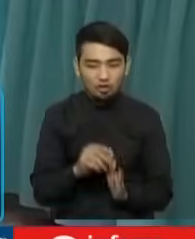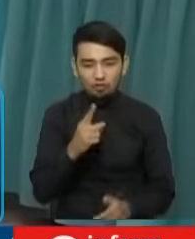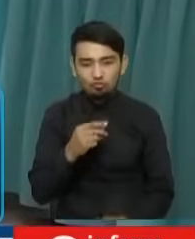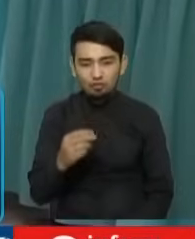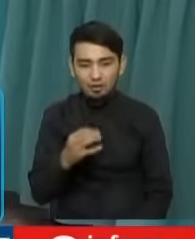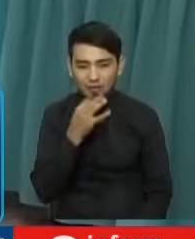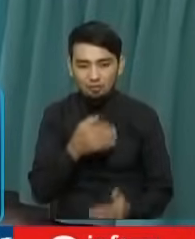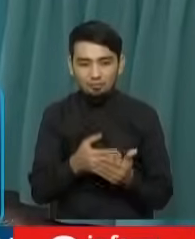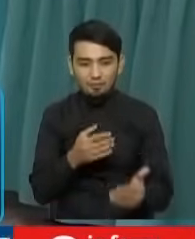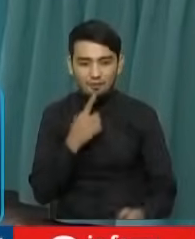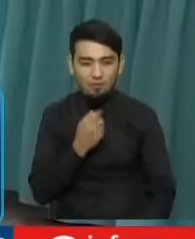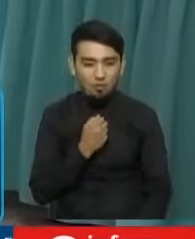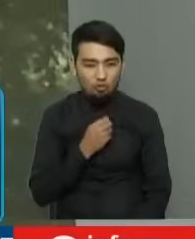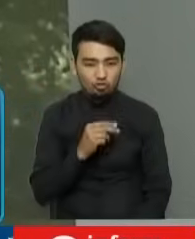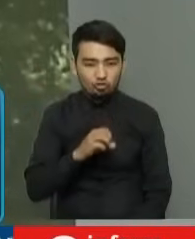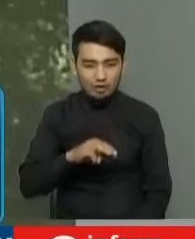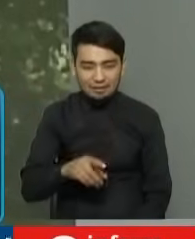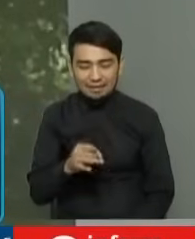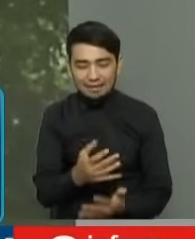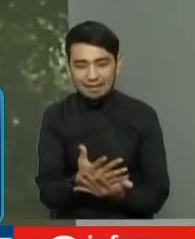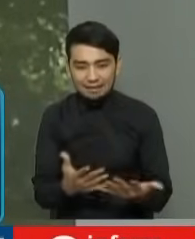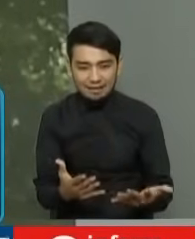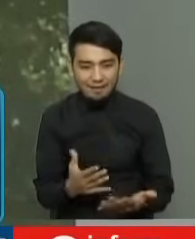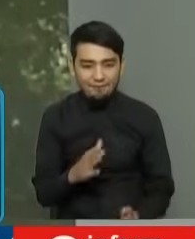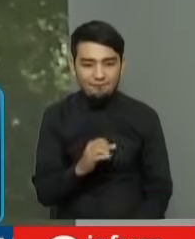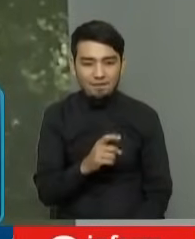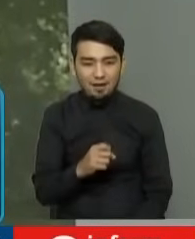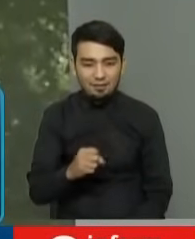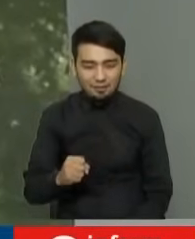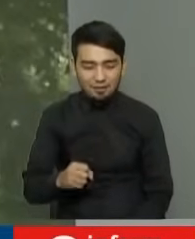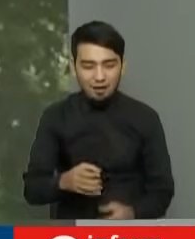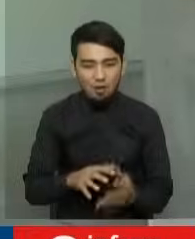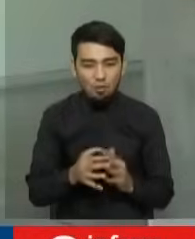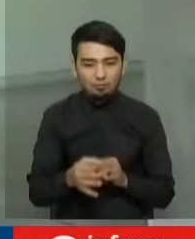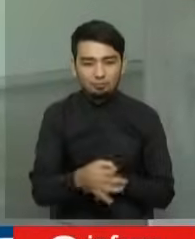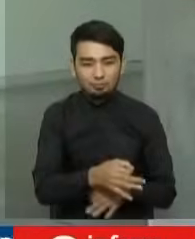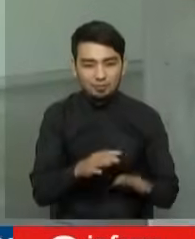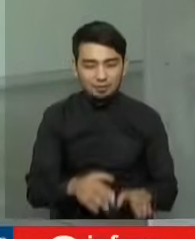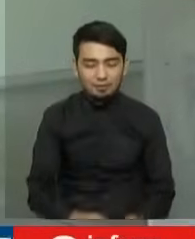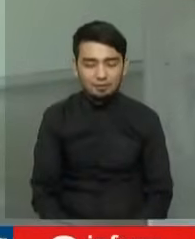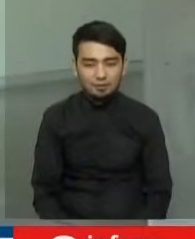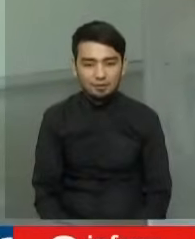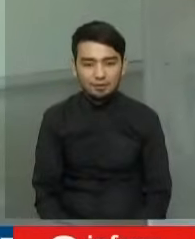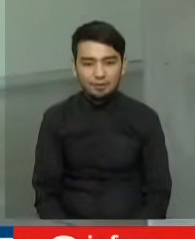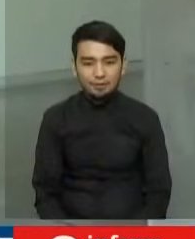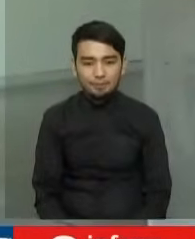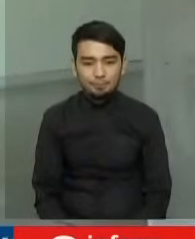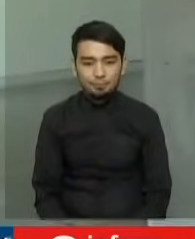коснется воинских частей и некоторых вахтовых поселков. Арман Сарсенбаев, Норкен Токмурзин, Информбюро,